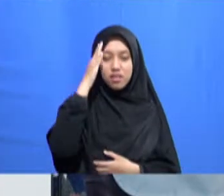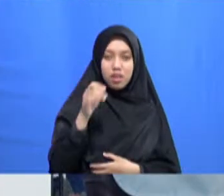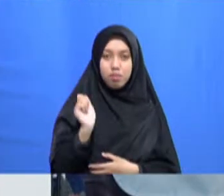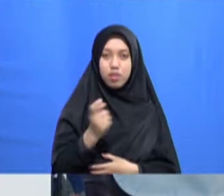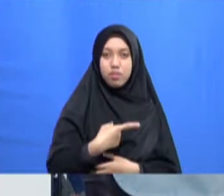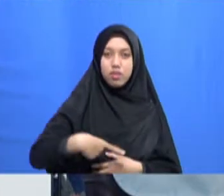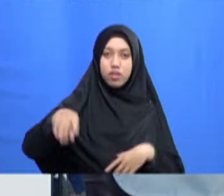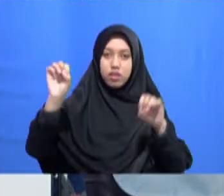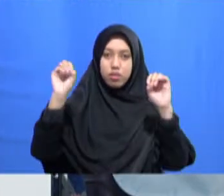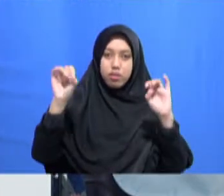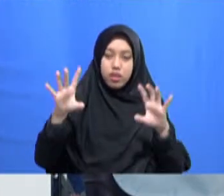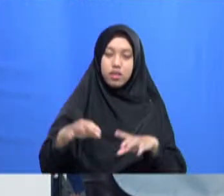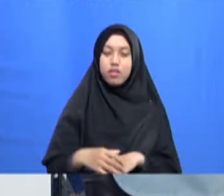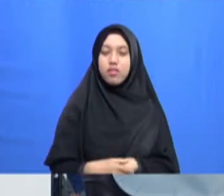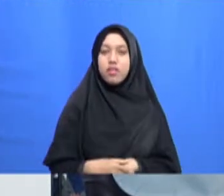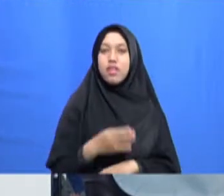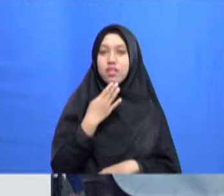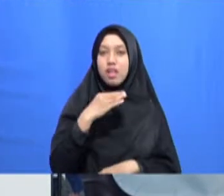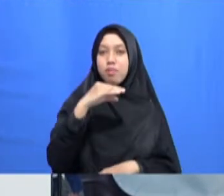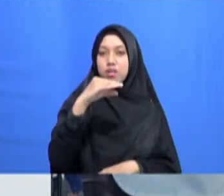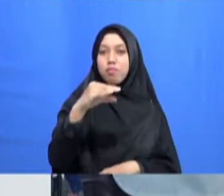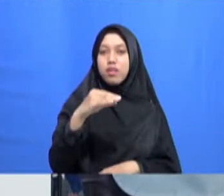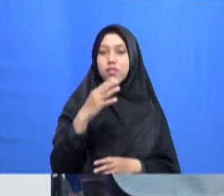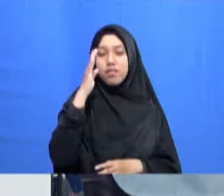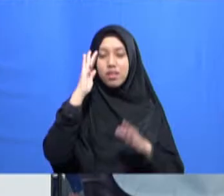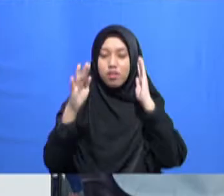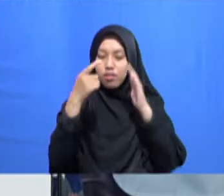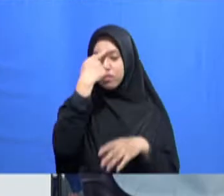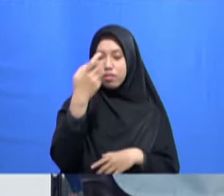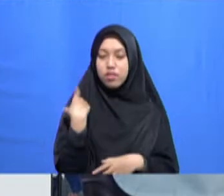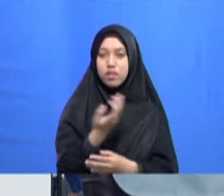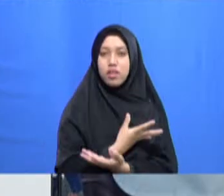warahmatullahi wabarakatuh. Selamat pagi, salam sejahtera untuk kita semua.